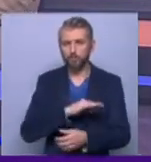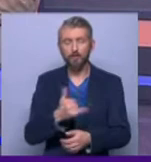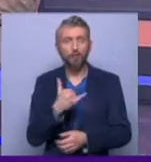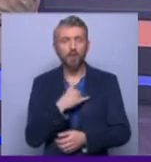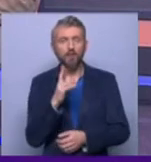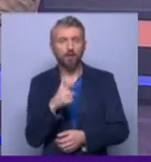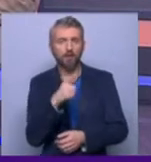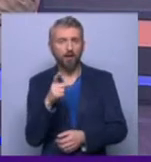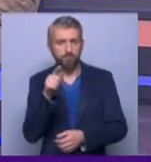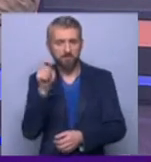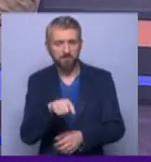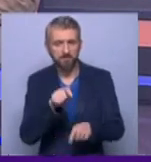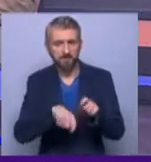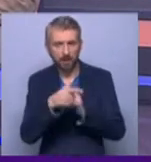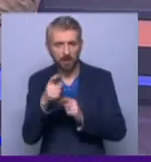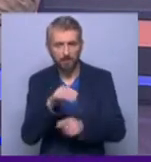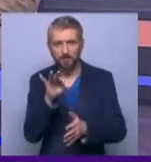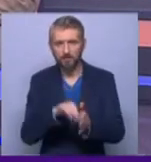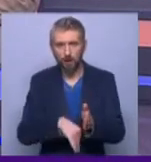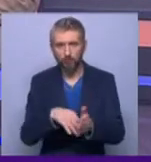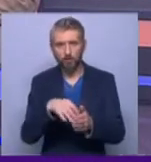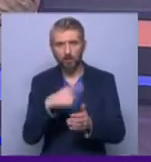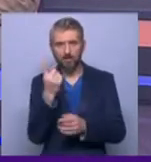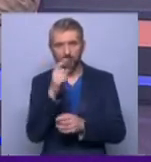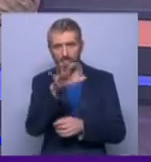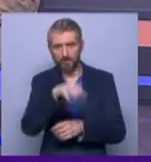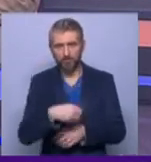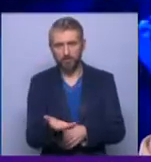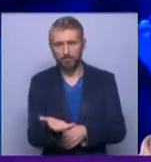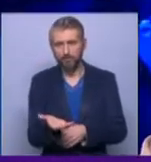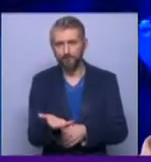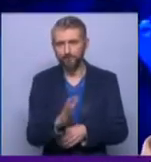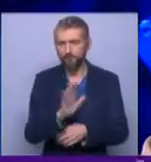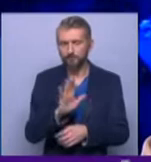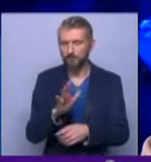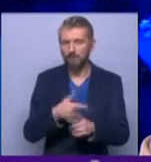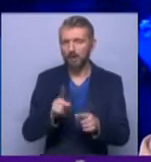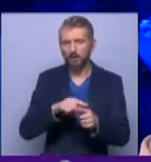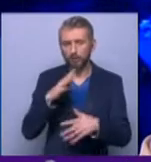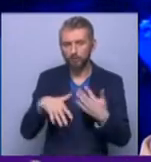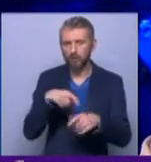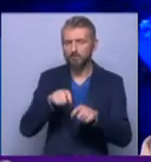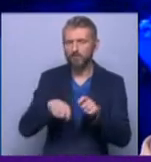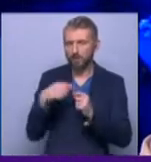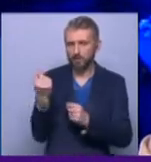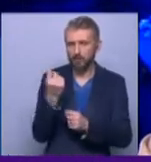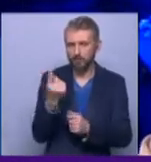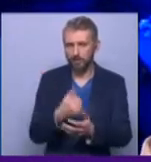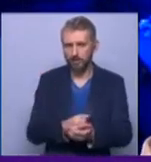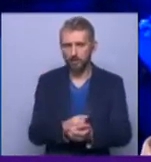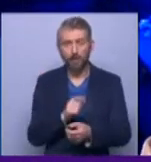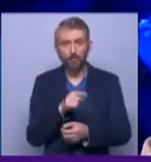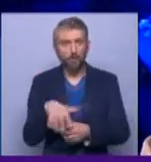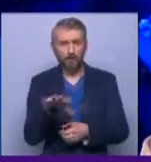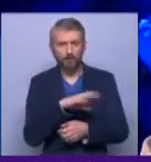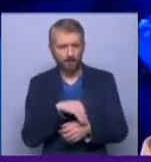Газовщики приїжджають перевіряти газ, вони зразу знімають лічильник. Ні, ви путаєте з повіркою лічильника. Вони все